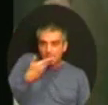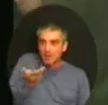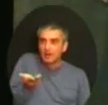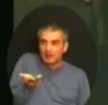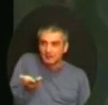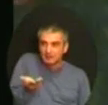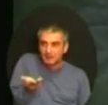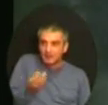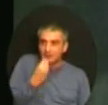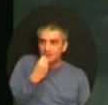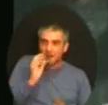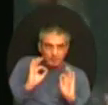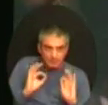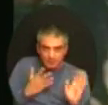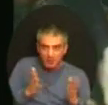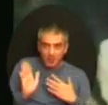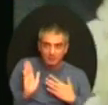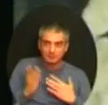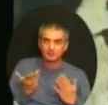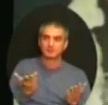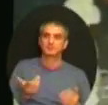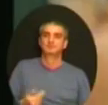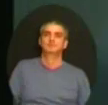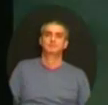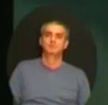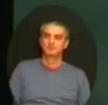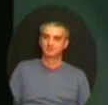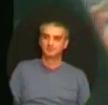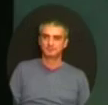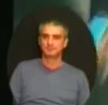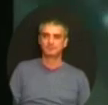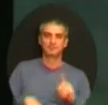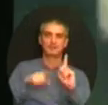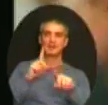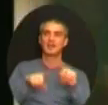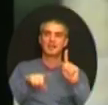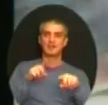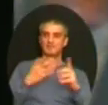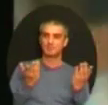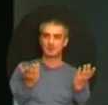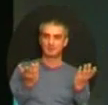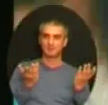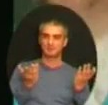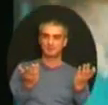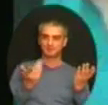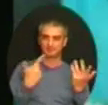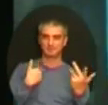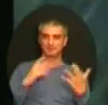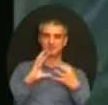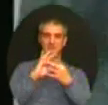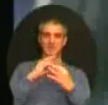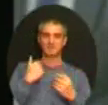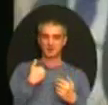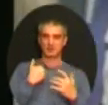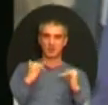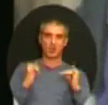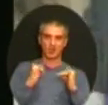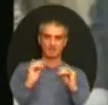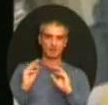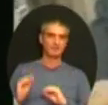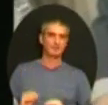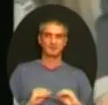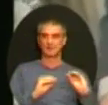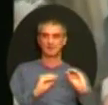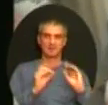ירקות. בריא? הוא הכל בסדר? זה נראה לי. אני חושב בהמלצות הרופאים. לפעמים מהמזנון... חורף, אוכלים מרק. טוב, זה מחבר אותנו, אפרופו החורף זה, זה מעביר